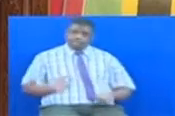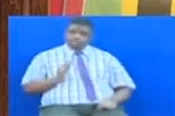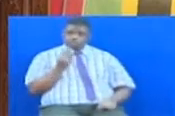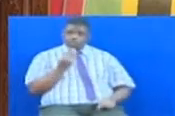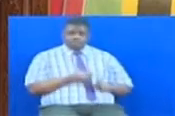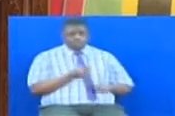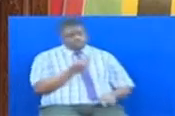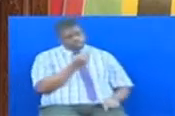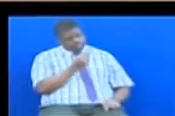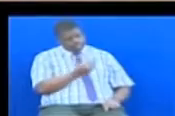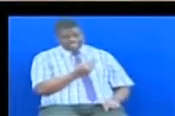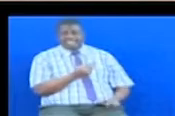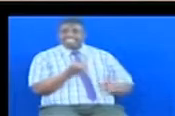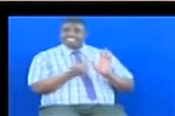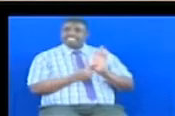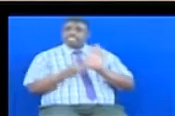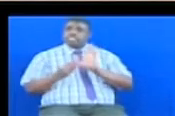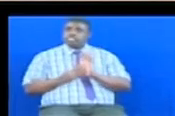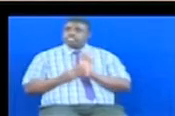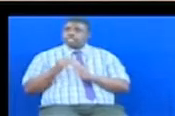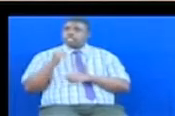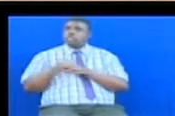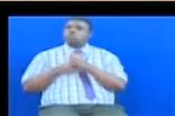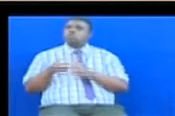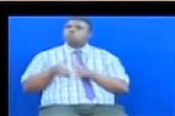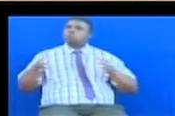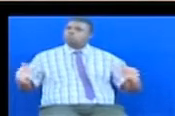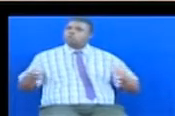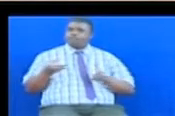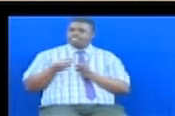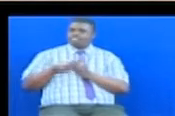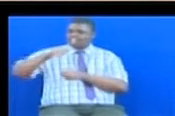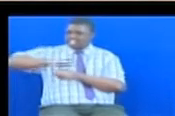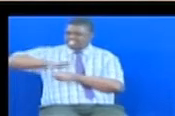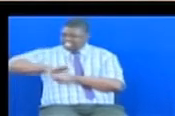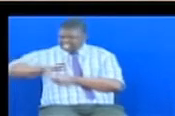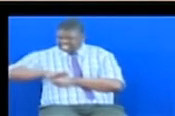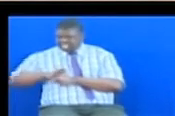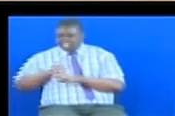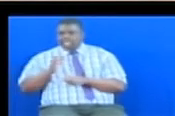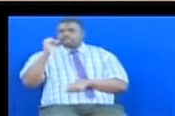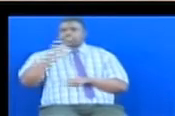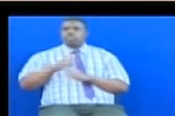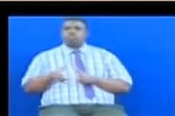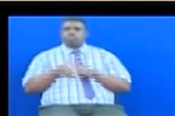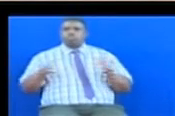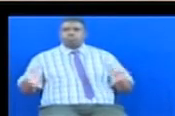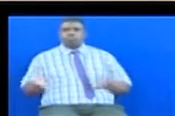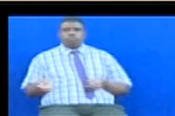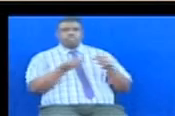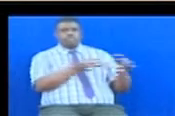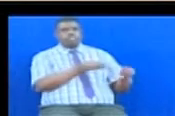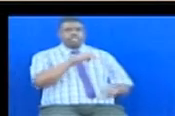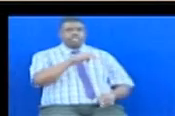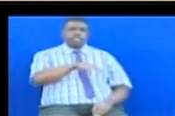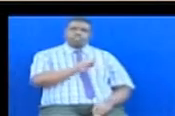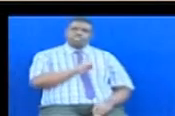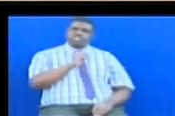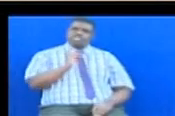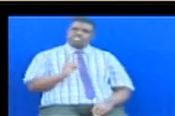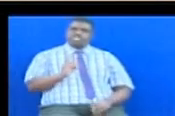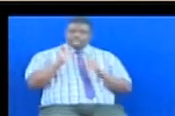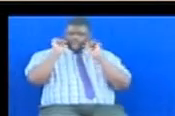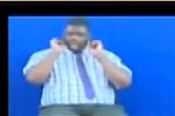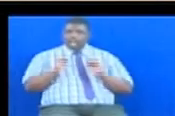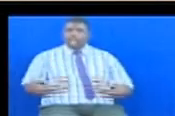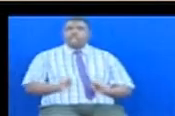269. Ni hatua kubwa sana. Hizi fedha ni nyingi sana, na kama asilimia kubwa zinaenda MSD, ni lazima